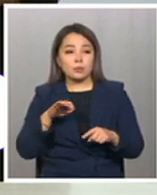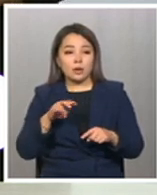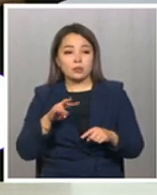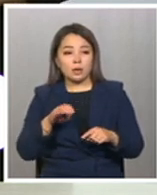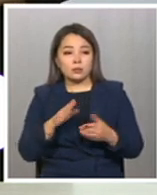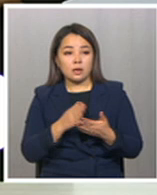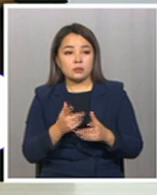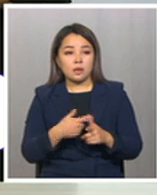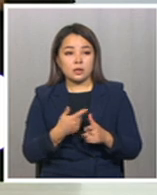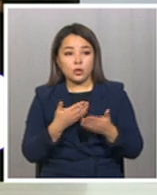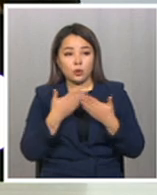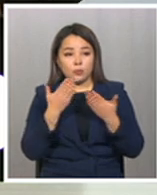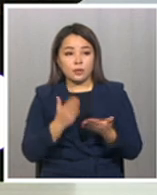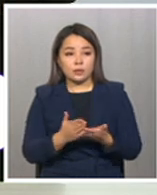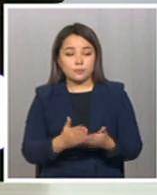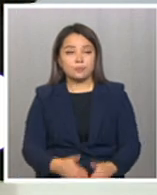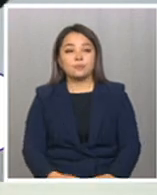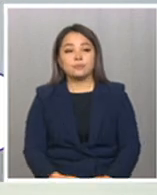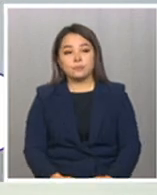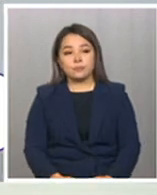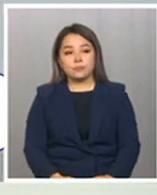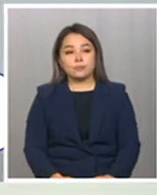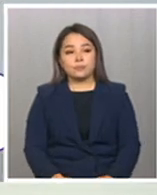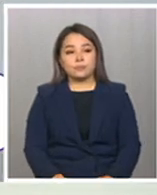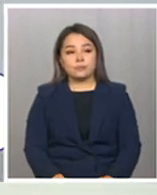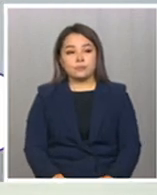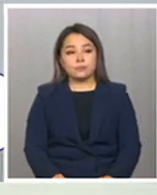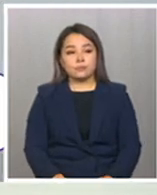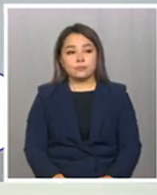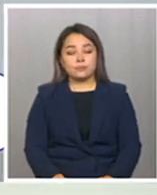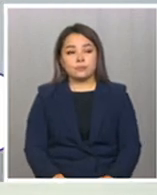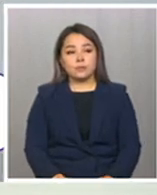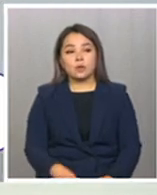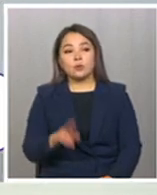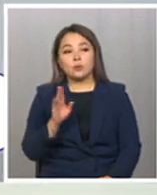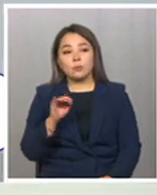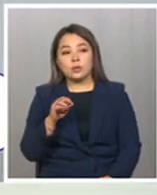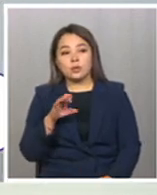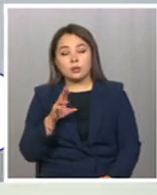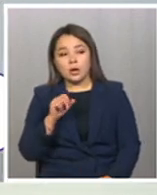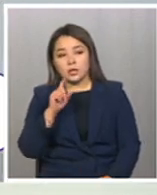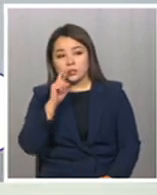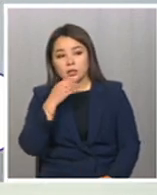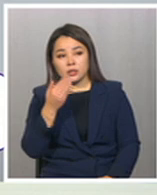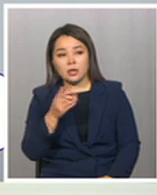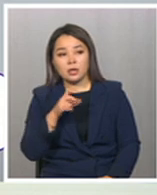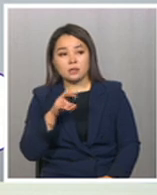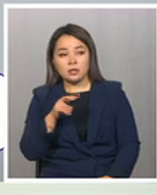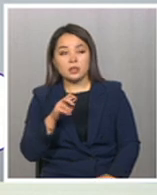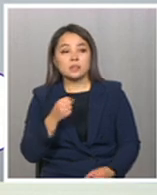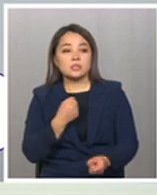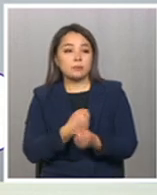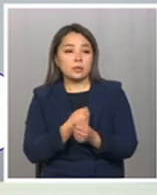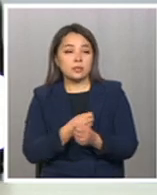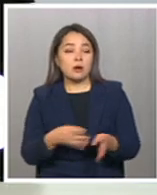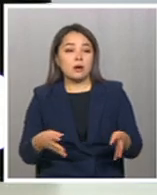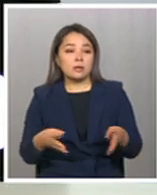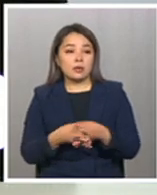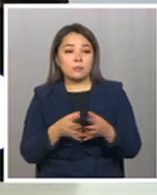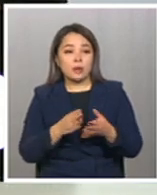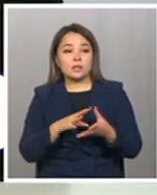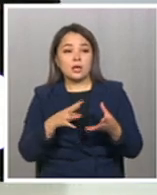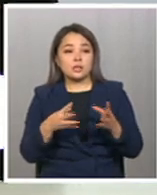те оқимыз. Келесі қосылыс құмырсқа қышқылы этил спиртімен әрекеттесіп,